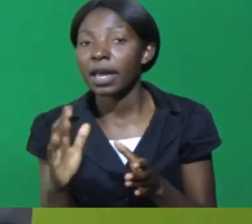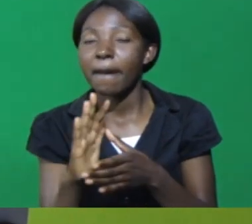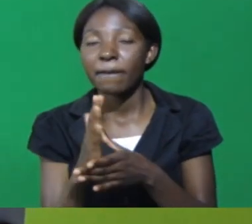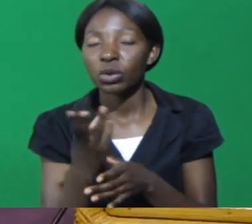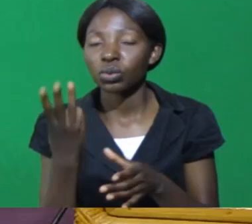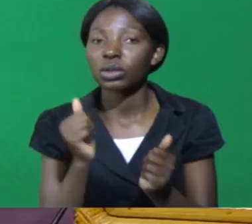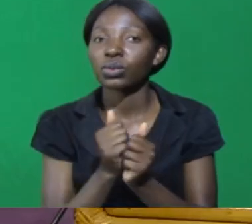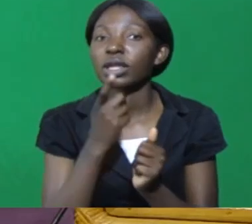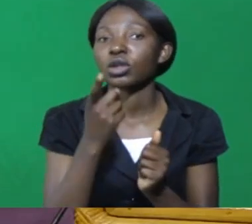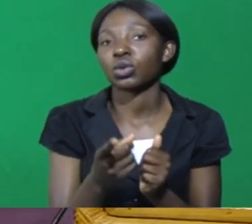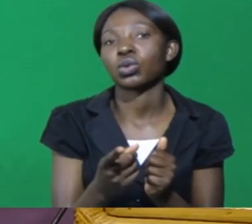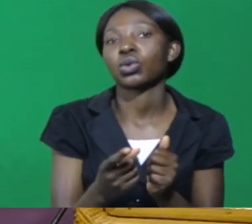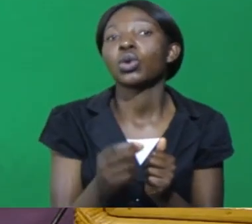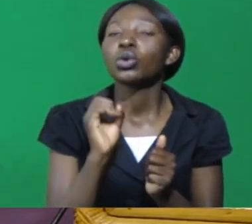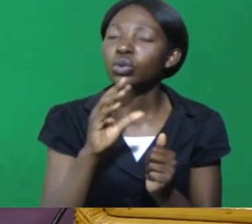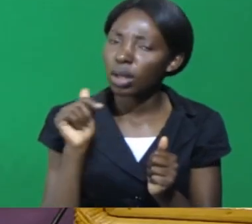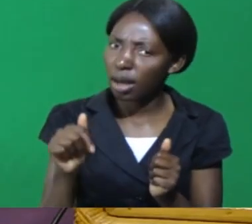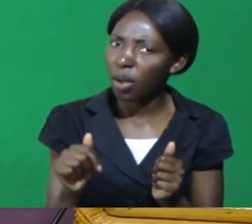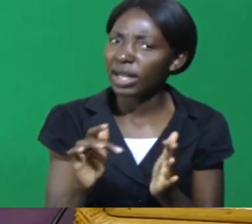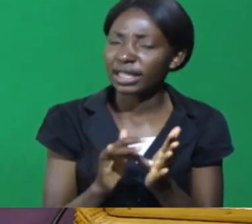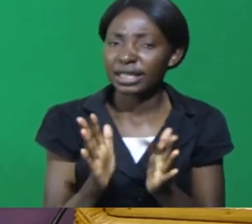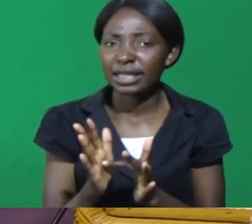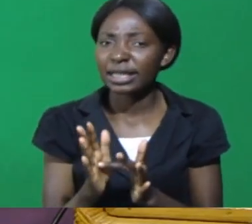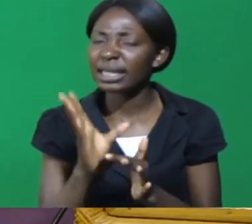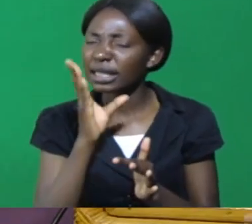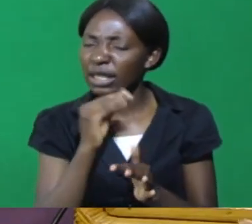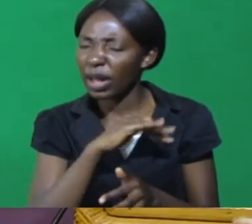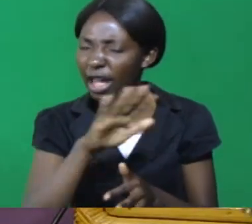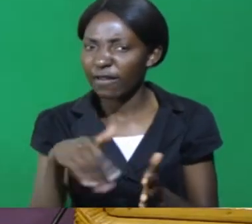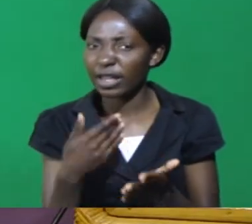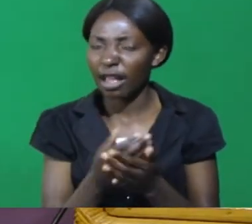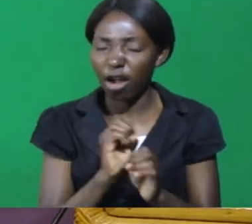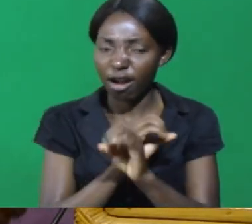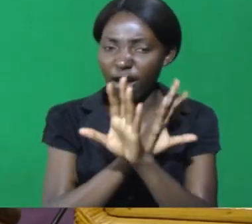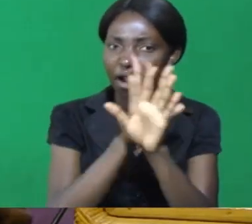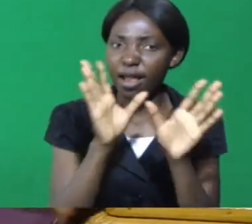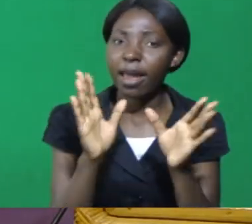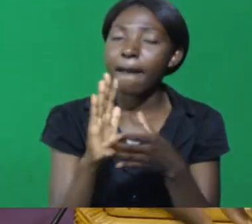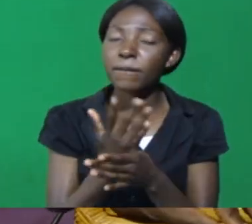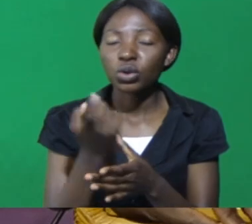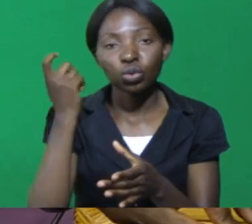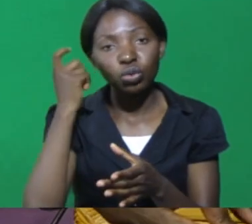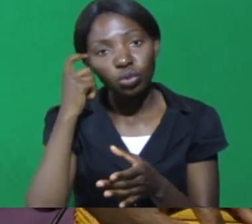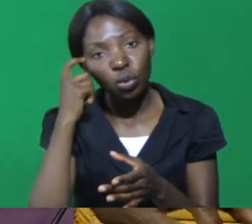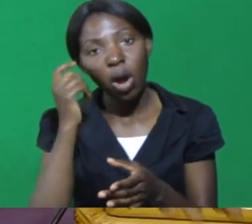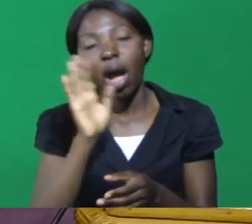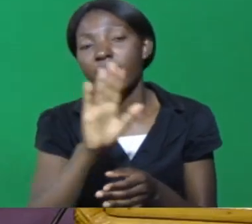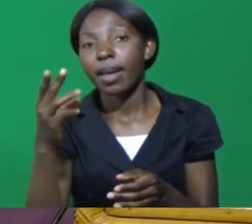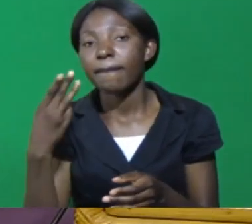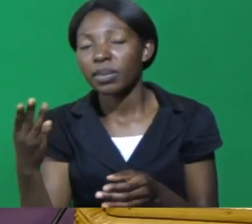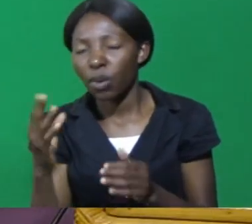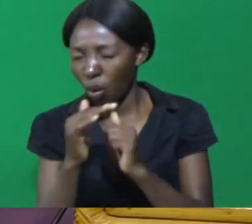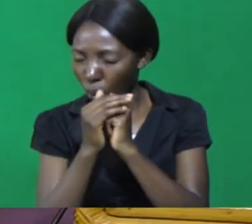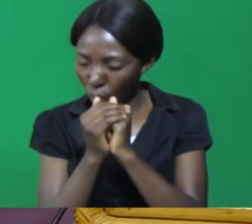nemi. Hanzi chimwe chaanoitira madetails aya kuti ave pachena. Right. Ari kutoziva kuti kune vagara vari kuita